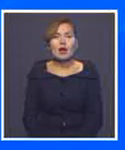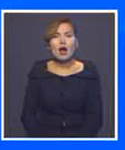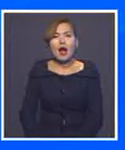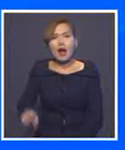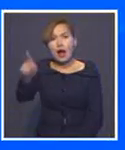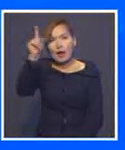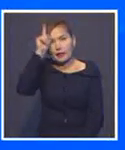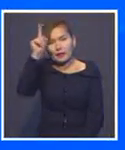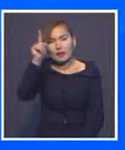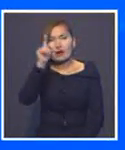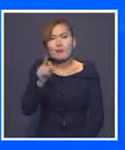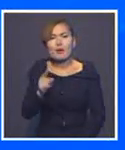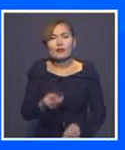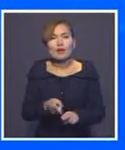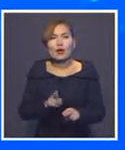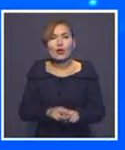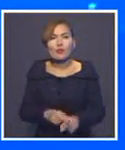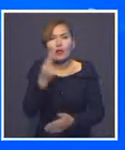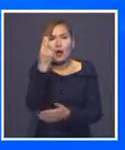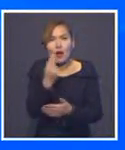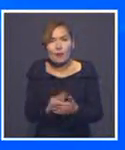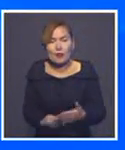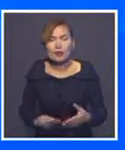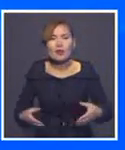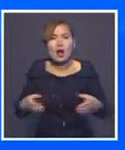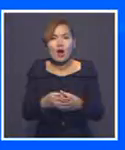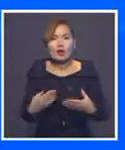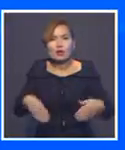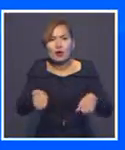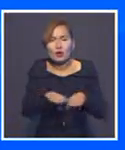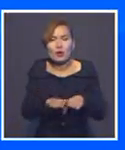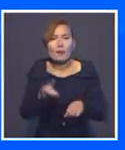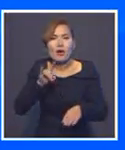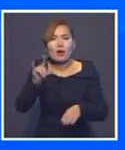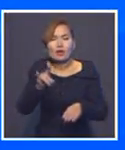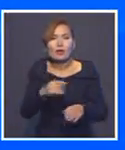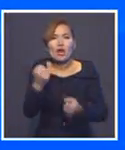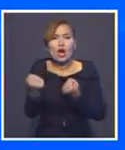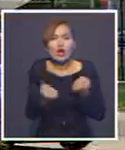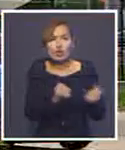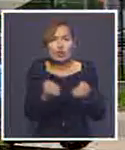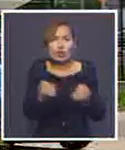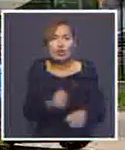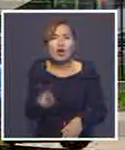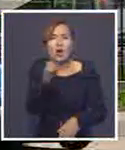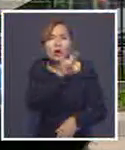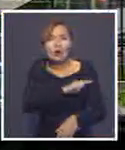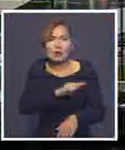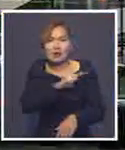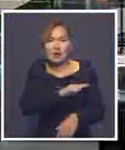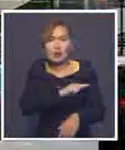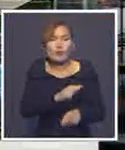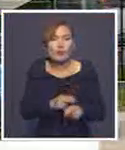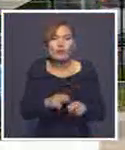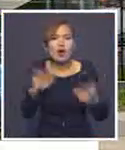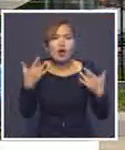Германияның банкрот болған Air Berlin компаниясының көптеген пилота бір уақытта ауырып қалды. Сондықтан 70-ке жуық әуе рейсін доғаруға тура келген. Бұл